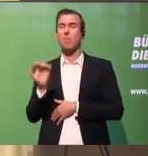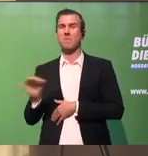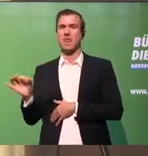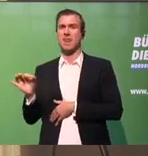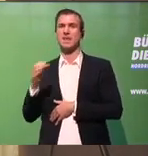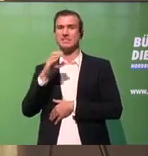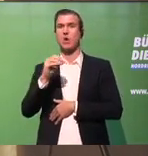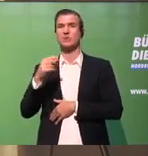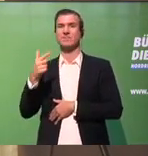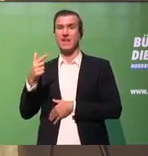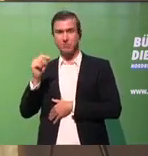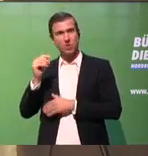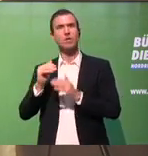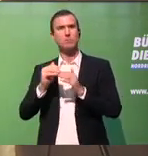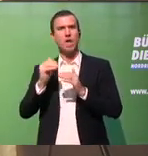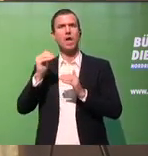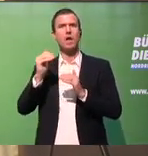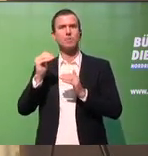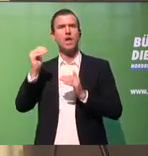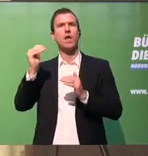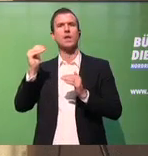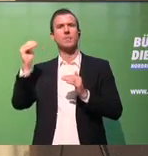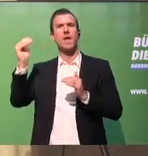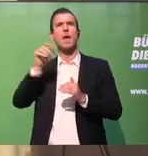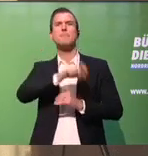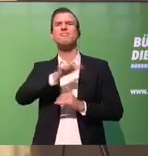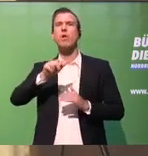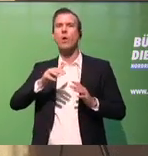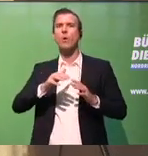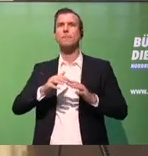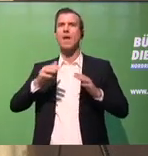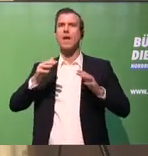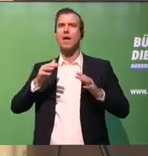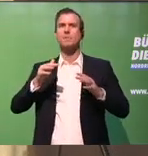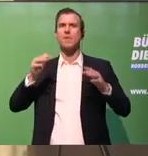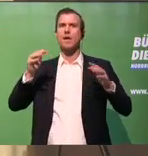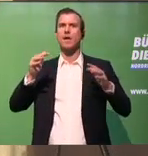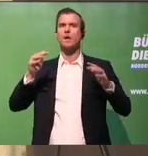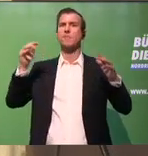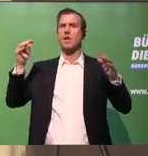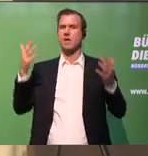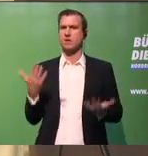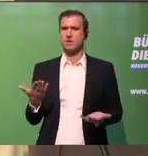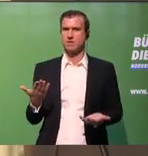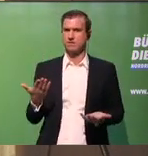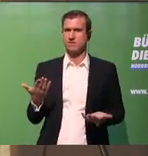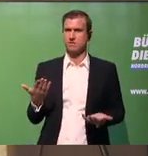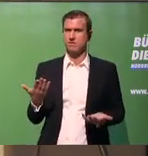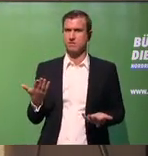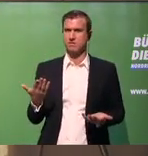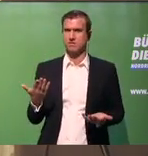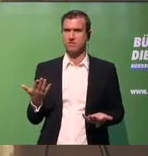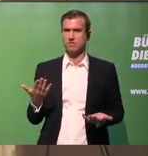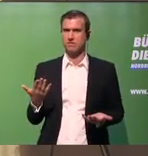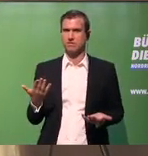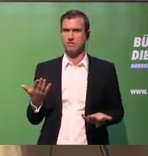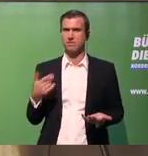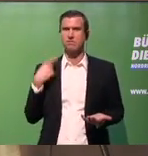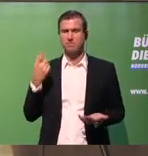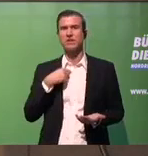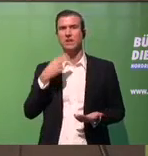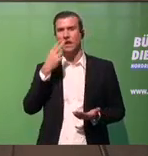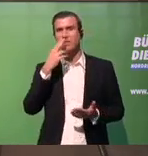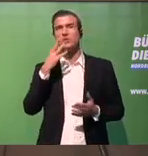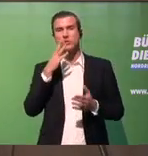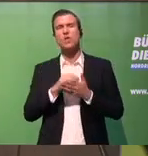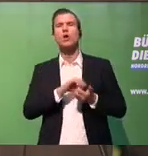CO2, also mit steigender Tendenz. Bevölkerung wächst weiter und wir sehen auch im Kleinen bis runter